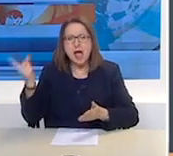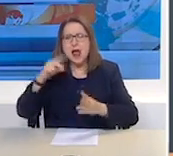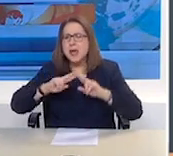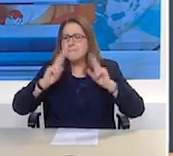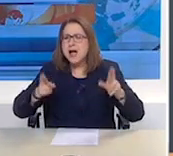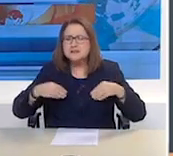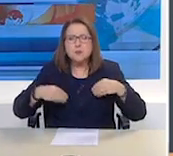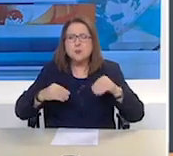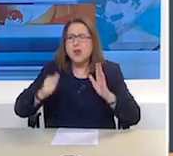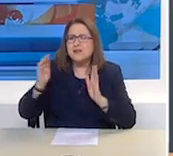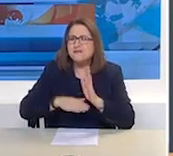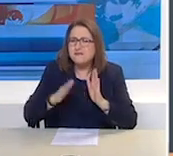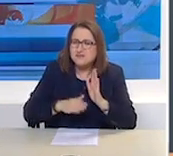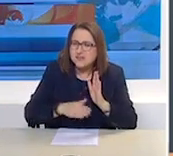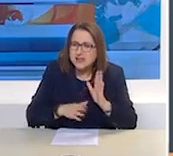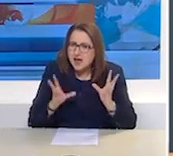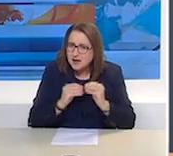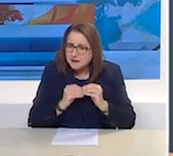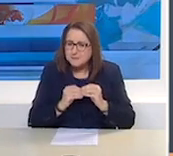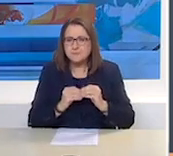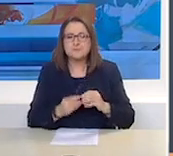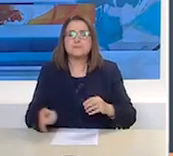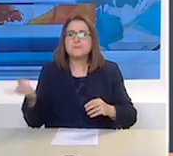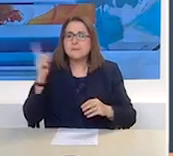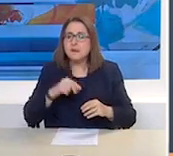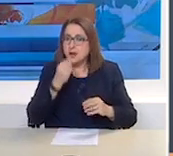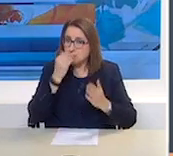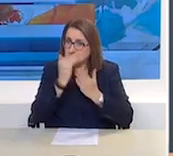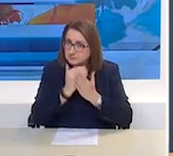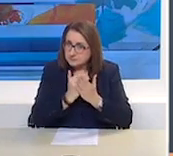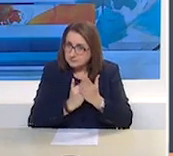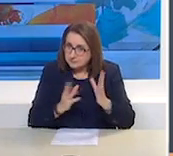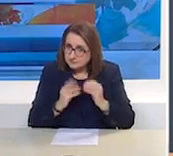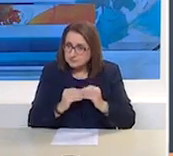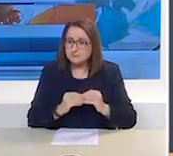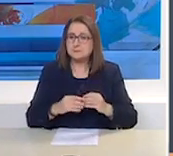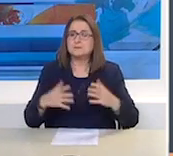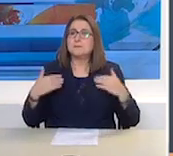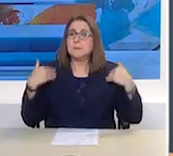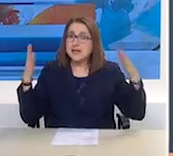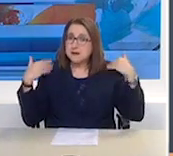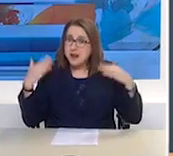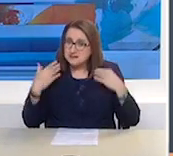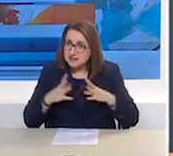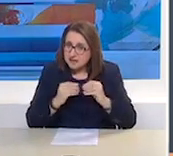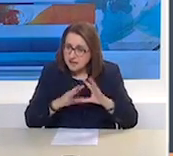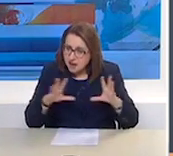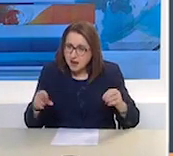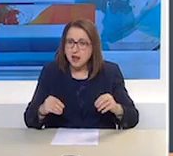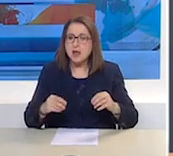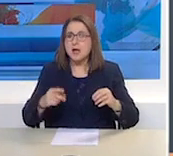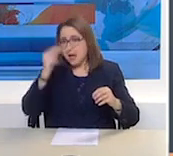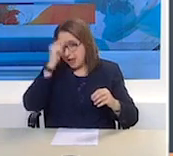Επίσης, επανακοινούν οι υπηρεσίες διαιτολογικών μονάδων, προσωπικής υγιεινής και φροντίδας σώματος,